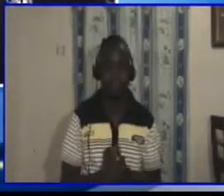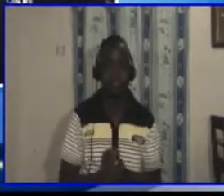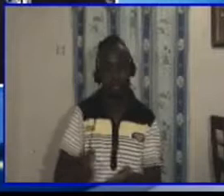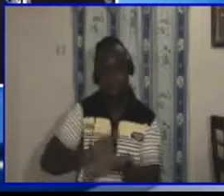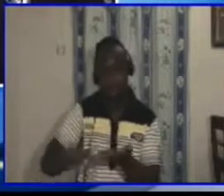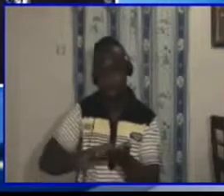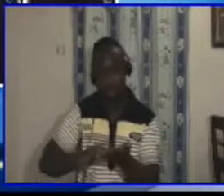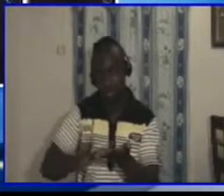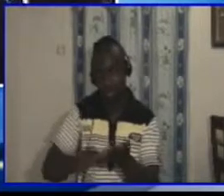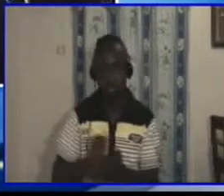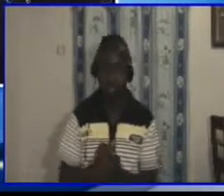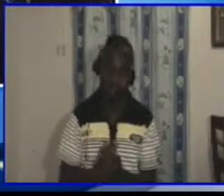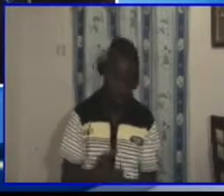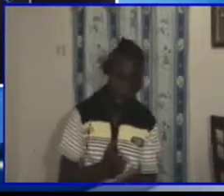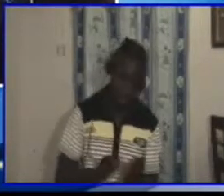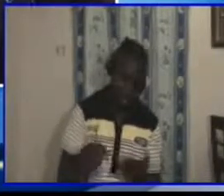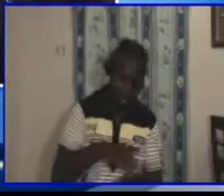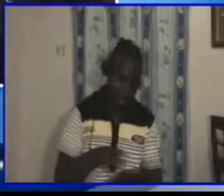verso 48